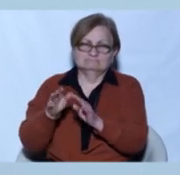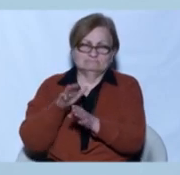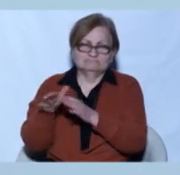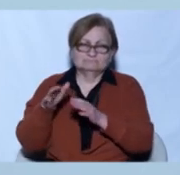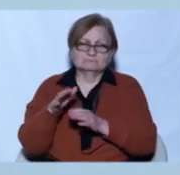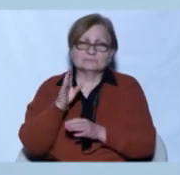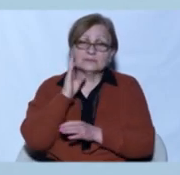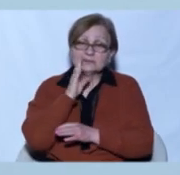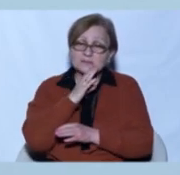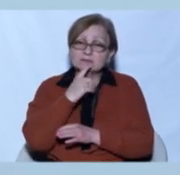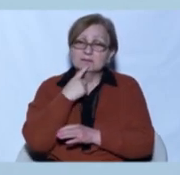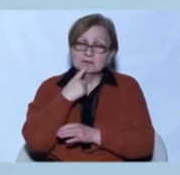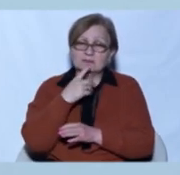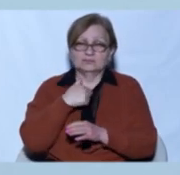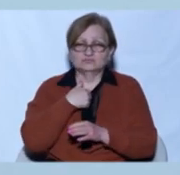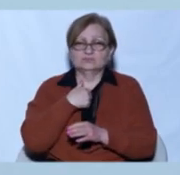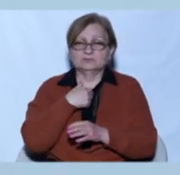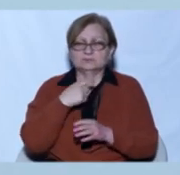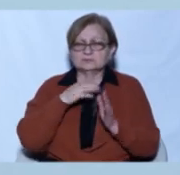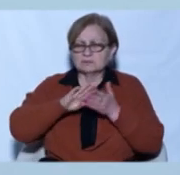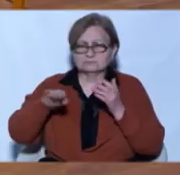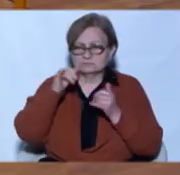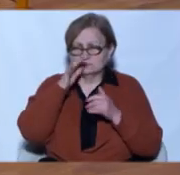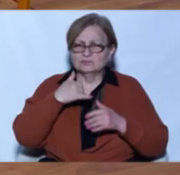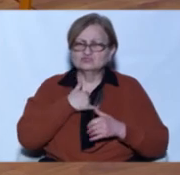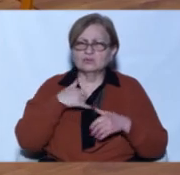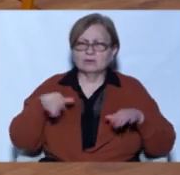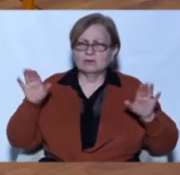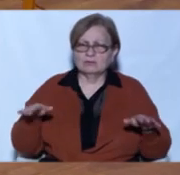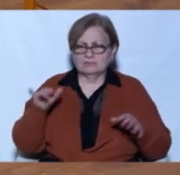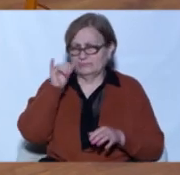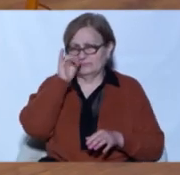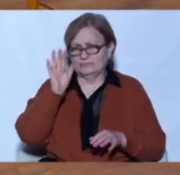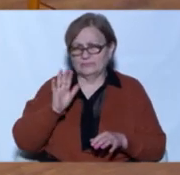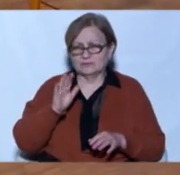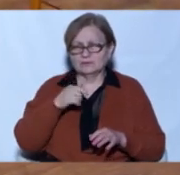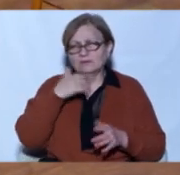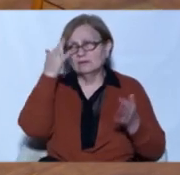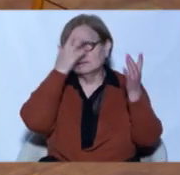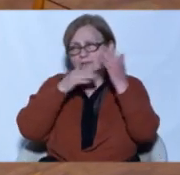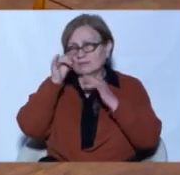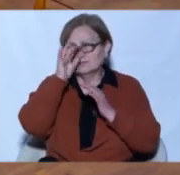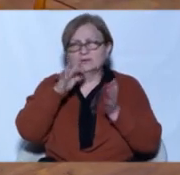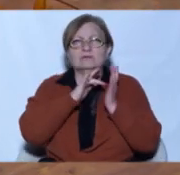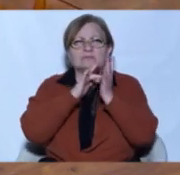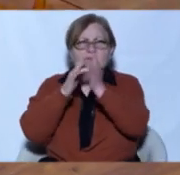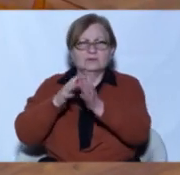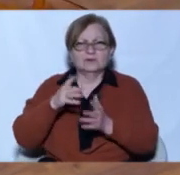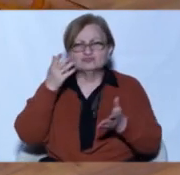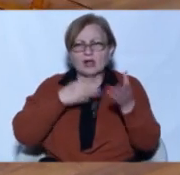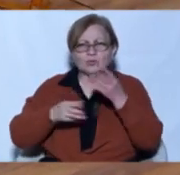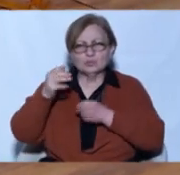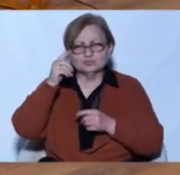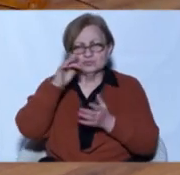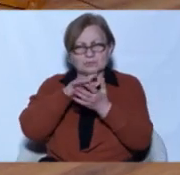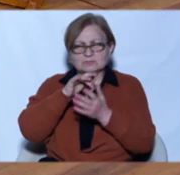ხომ ჩვენი ნაწილია. მადგარეშე ფრთებიც არ გვაქვს, რომ ოცნებებში ვიფრინოთ, ჯადოსნურ ქვეყნებში ვიმოგზაუროთ, საინტერესო